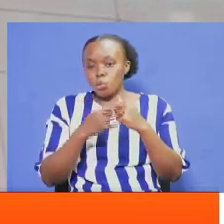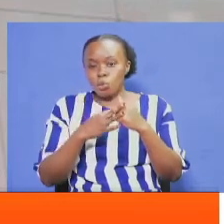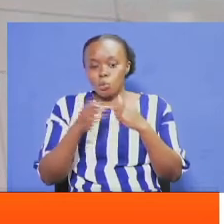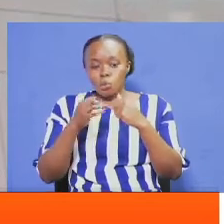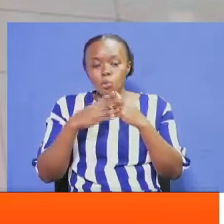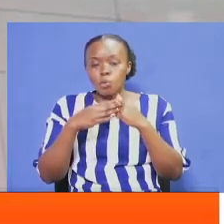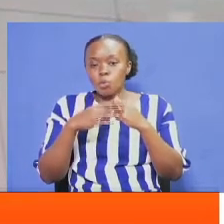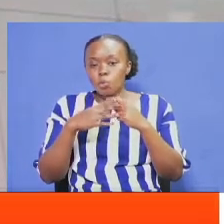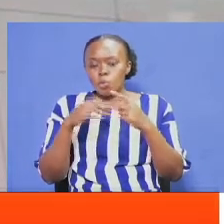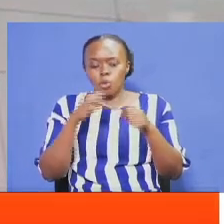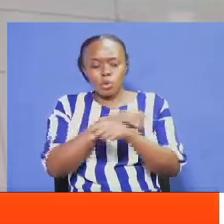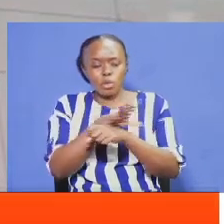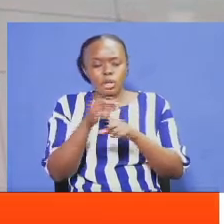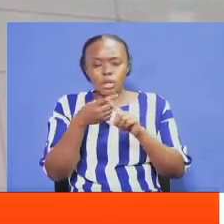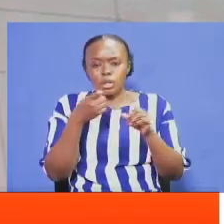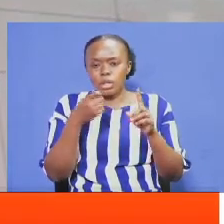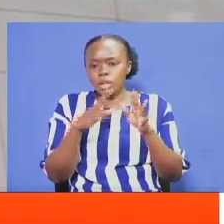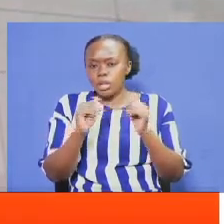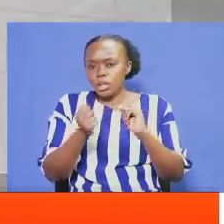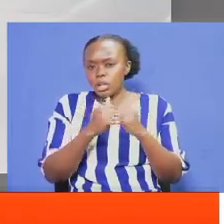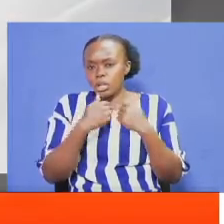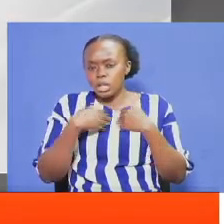maambukizo virusi vya korona kutoka kwa sampuli